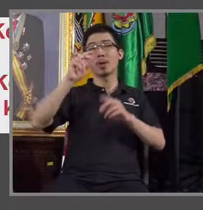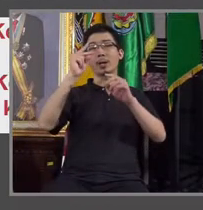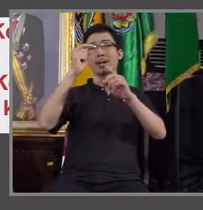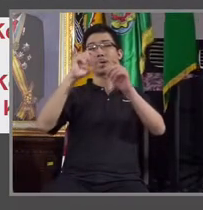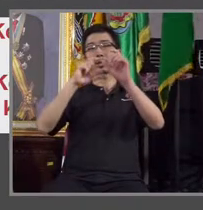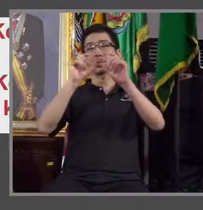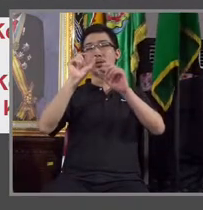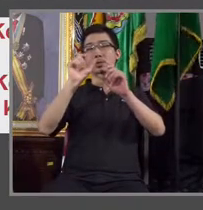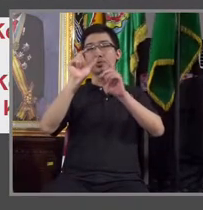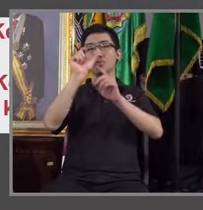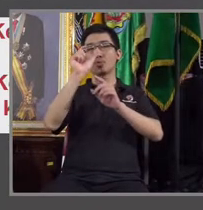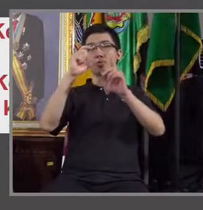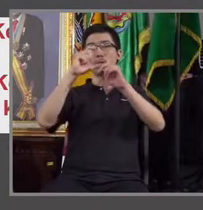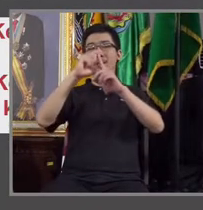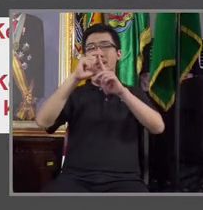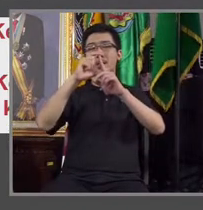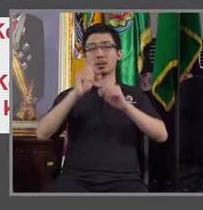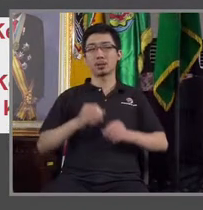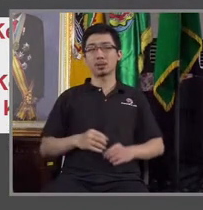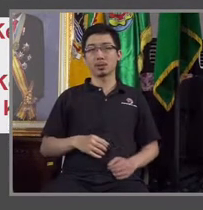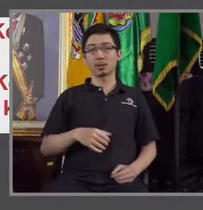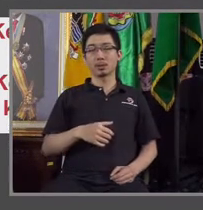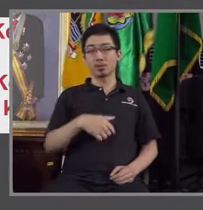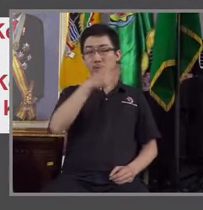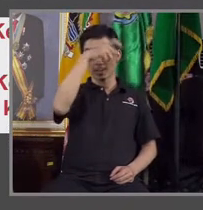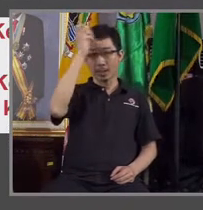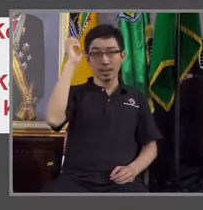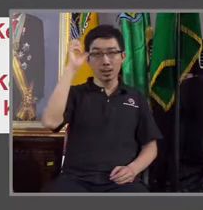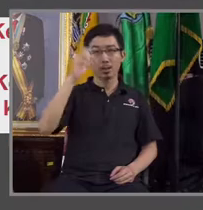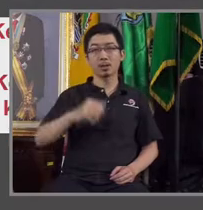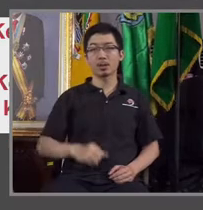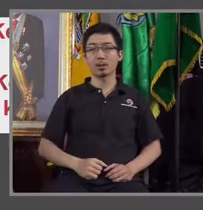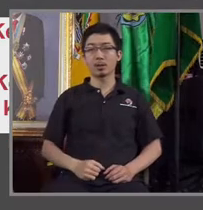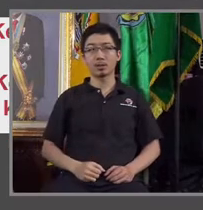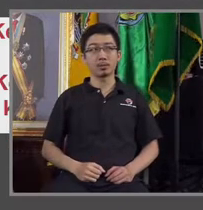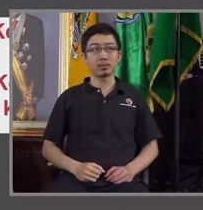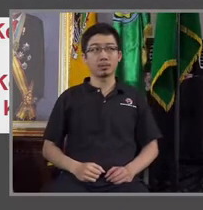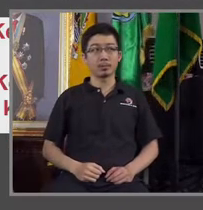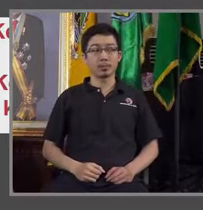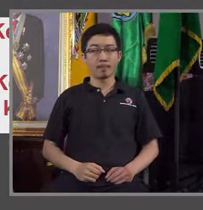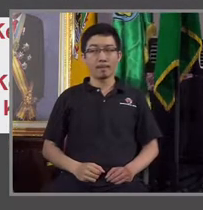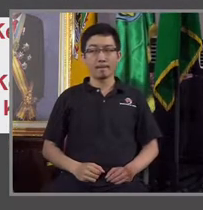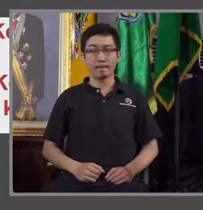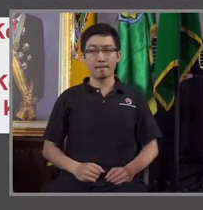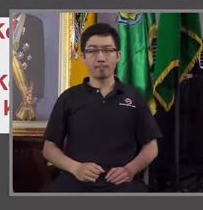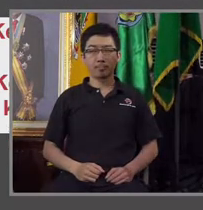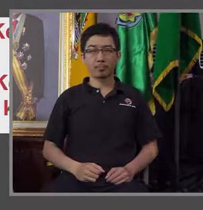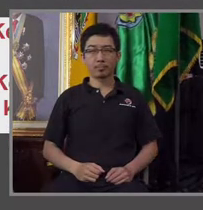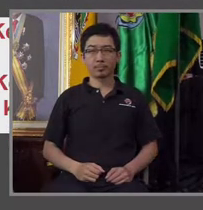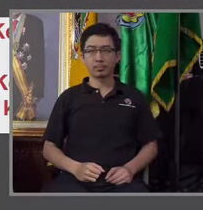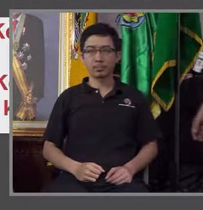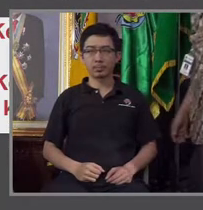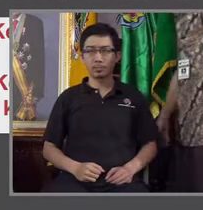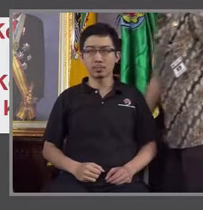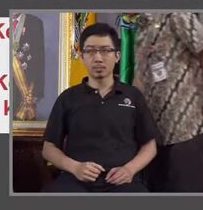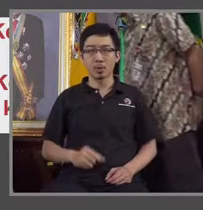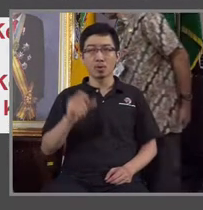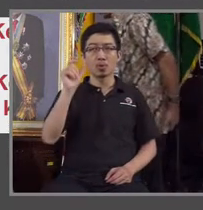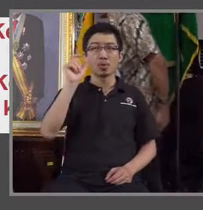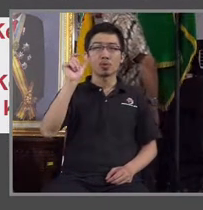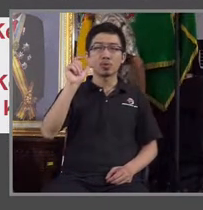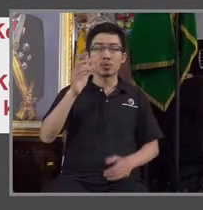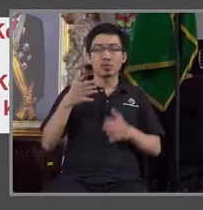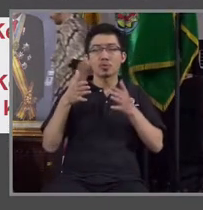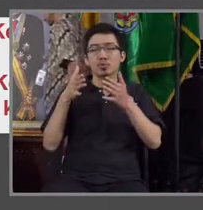untuk meningkatkan pelayanan dan kualitas kesehatan secara umum maupun khususnya untuk ibu dan